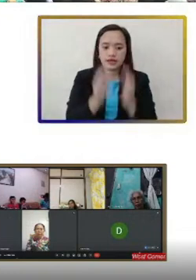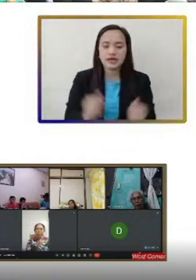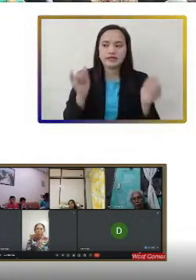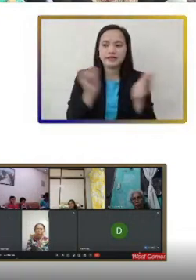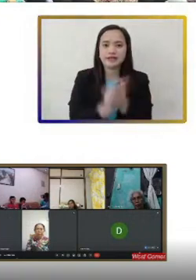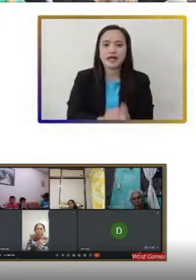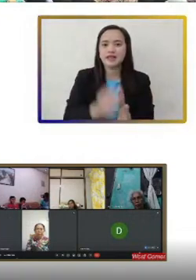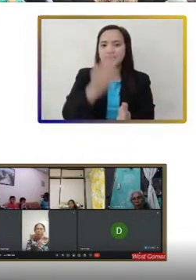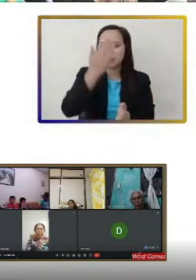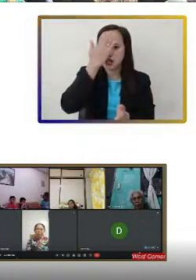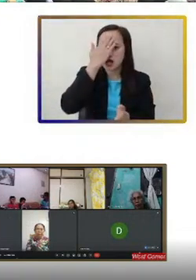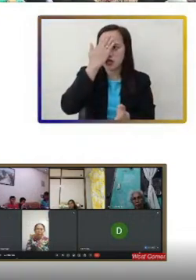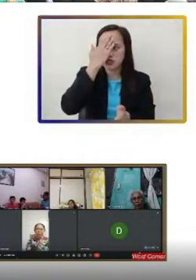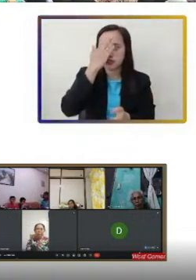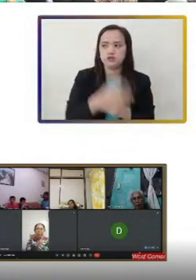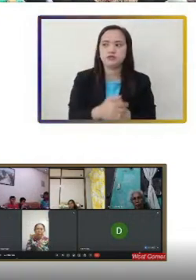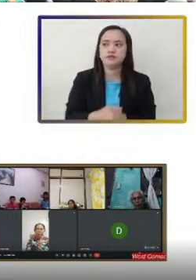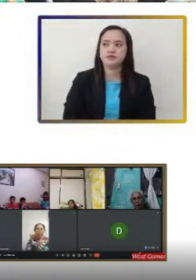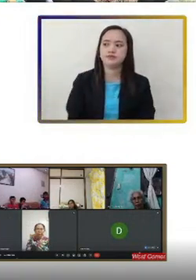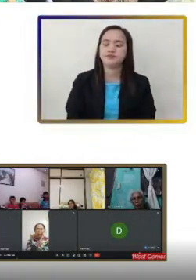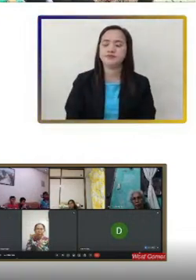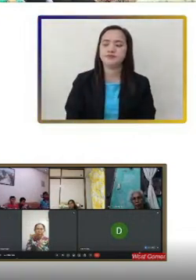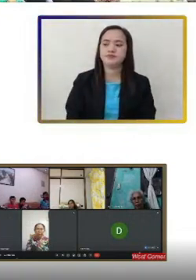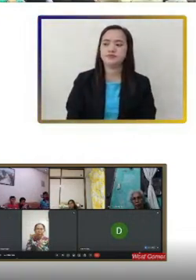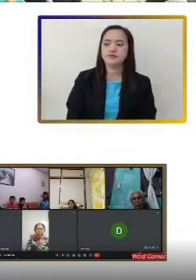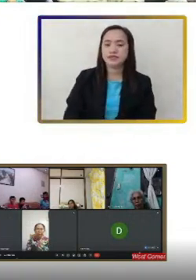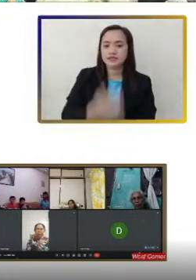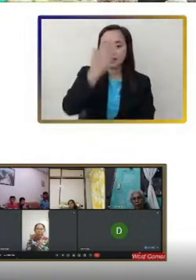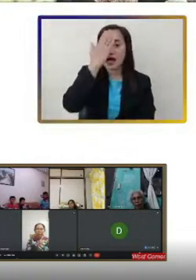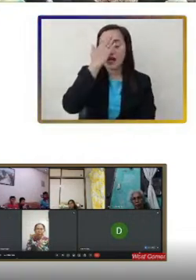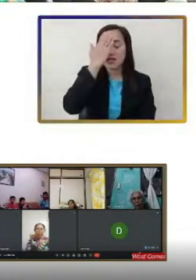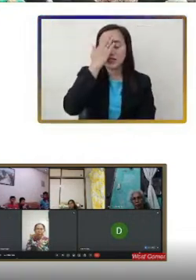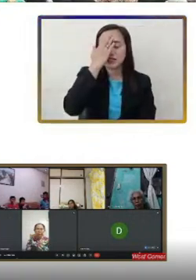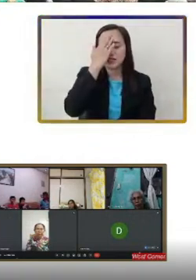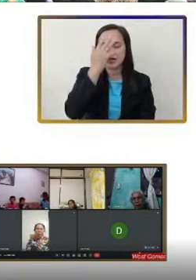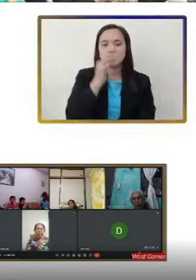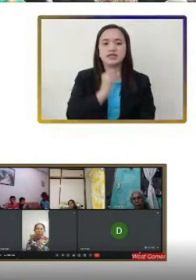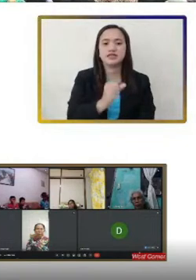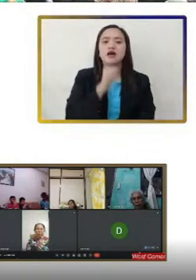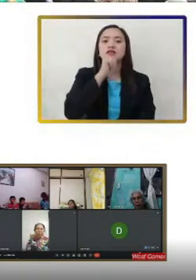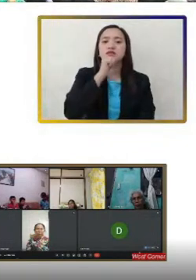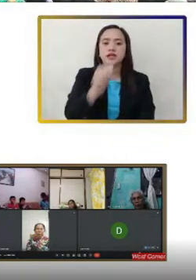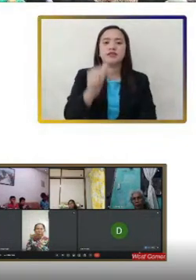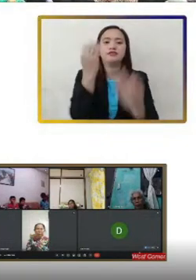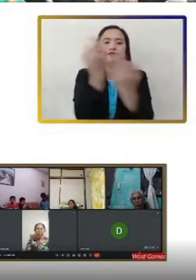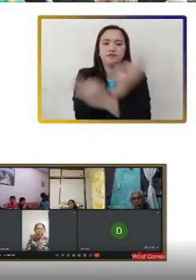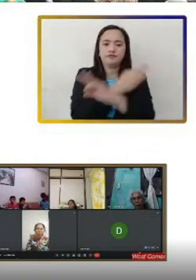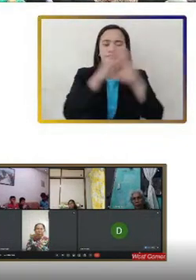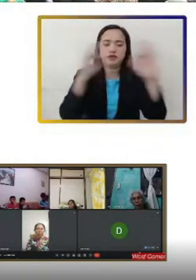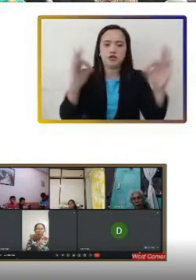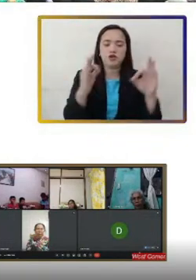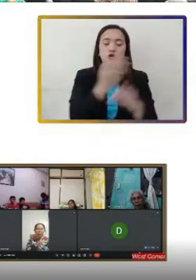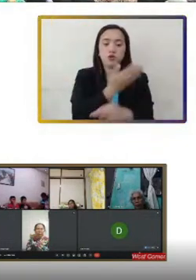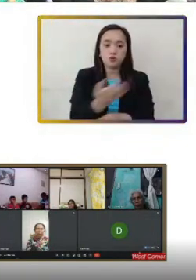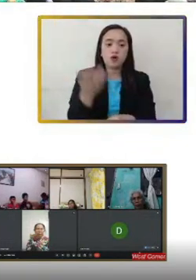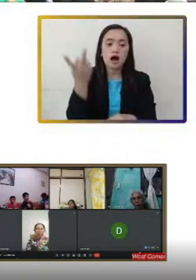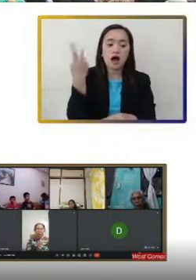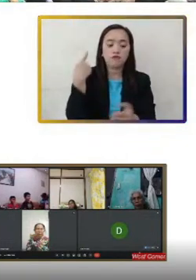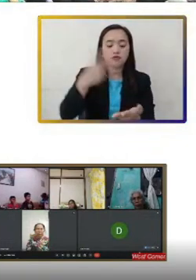Kinig. Kapatid, knowledge is not free. You have to